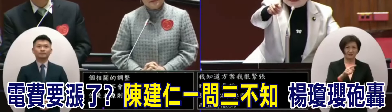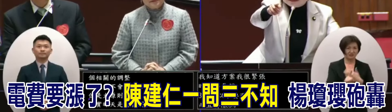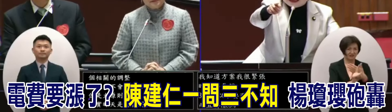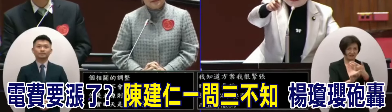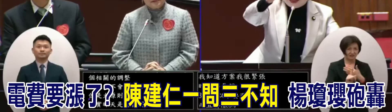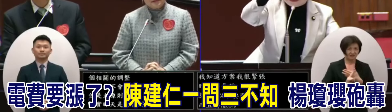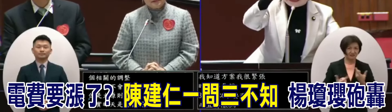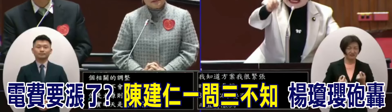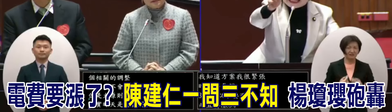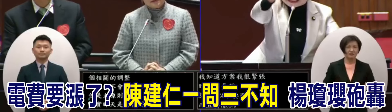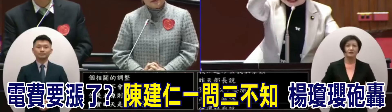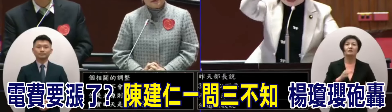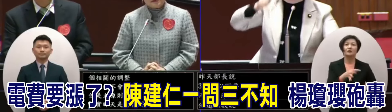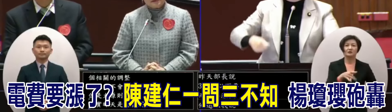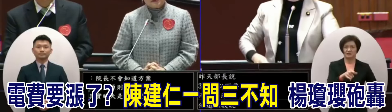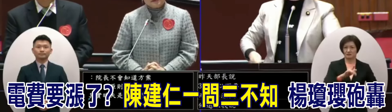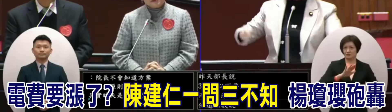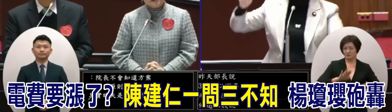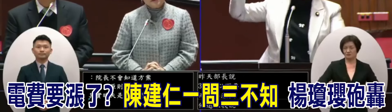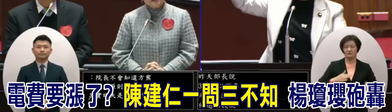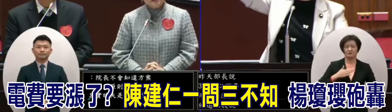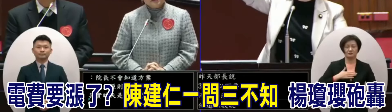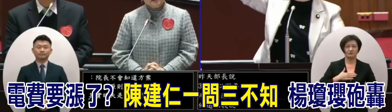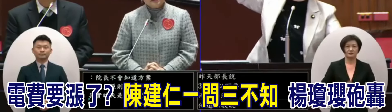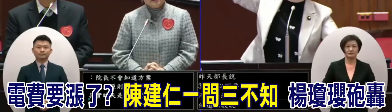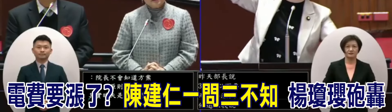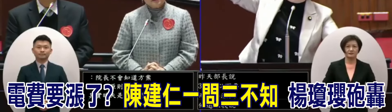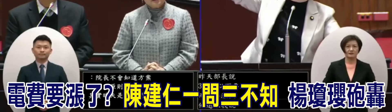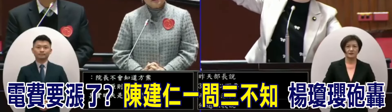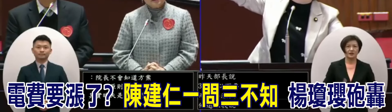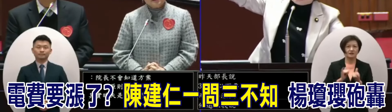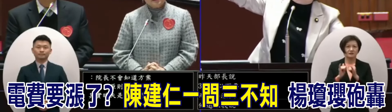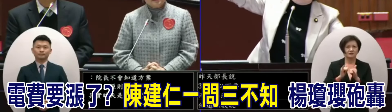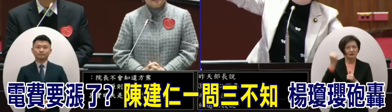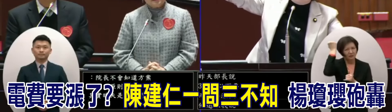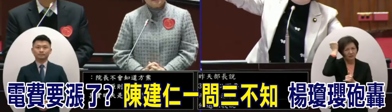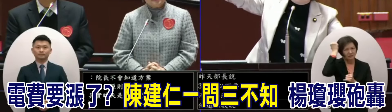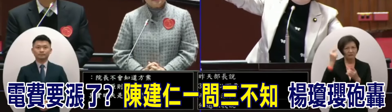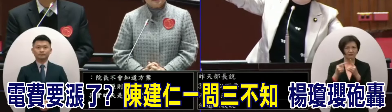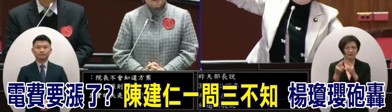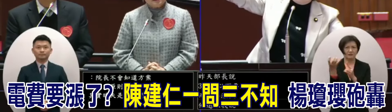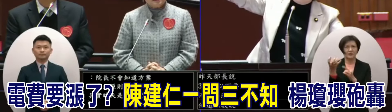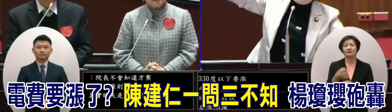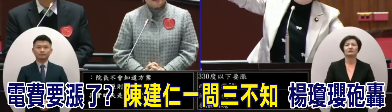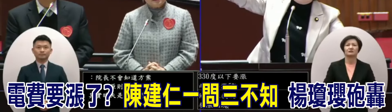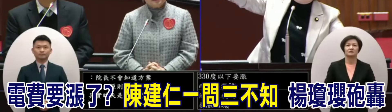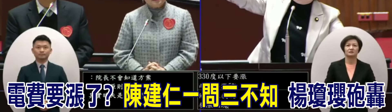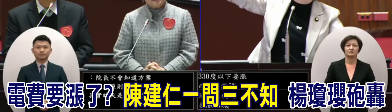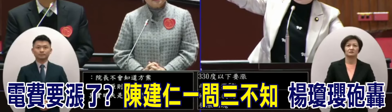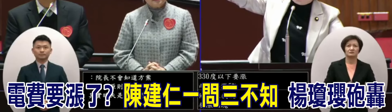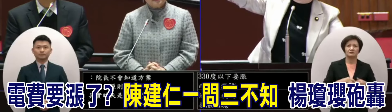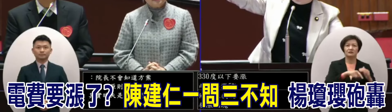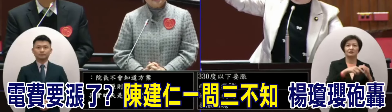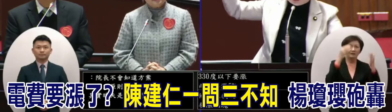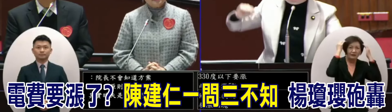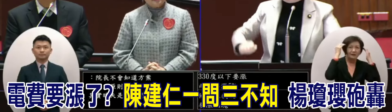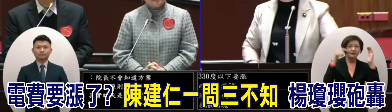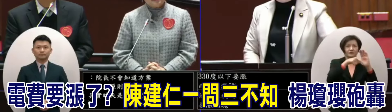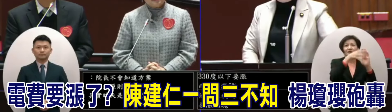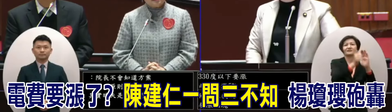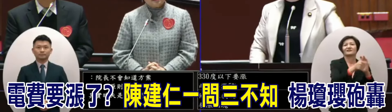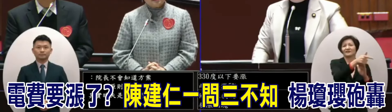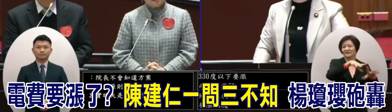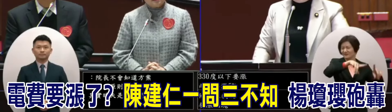紧张，因为你现在知道了，世上苦人多的院长在那里。这一句话的原创